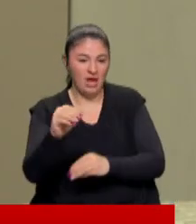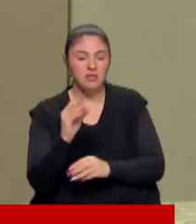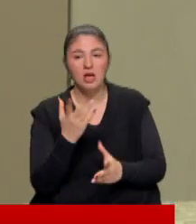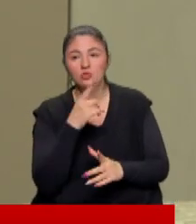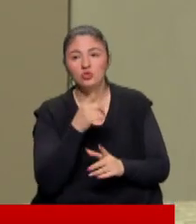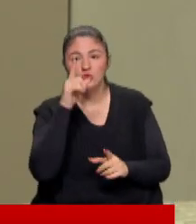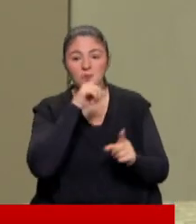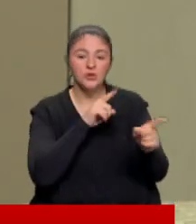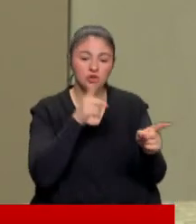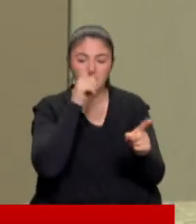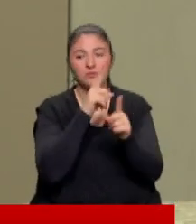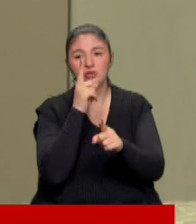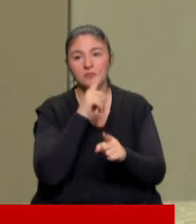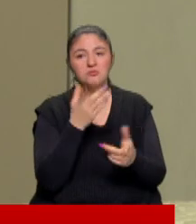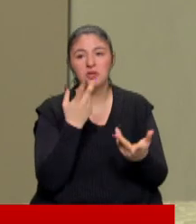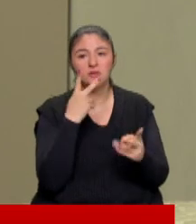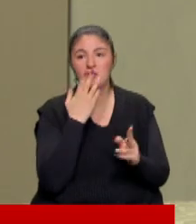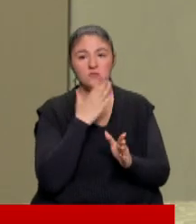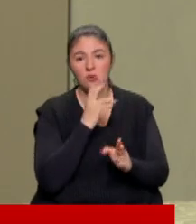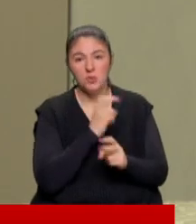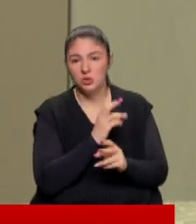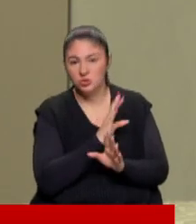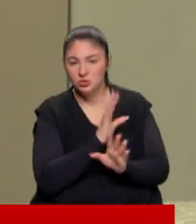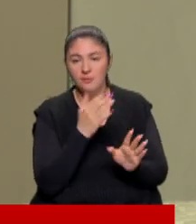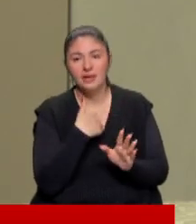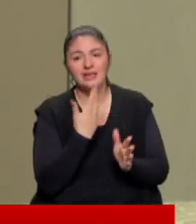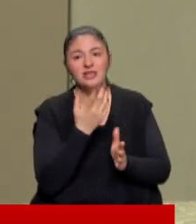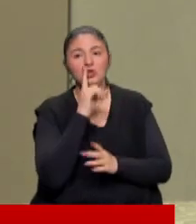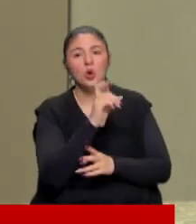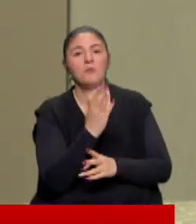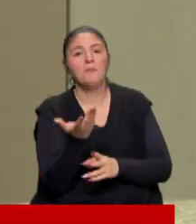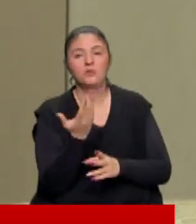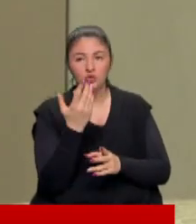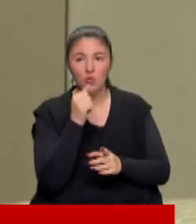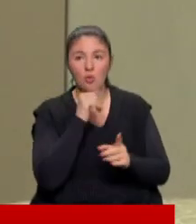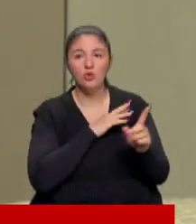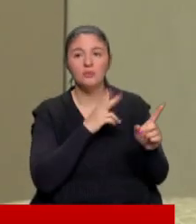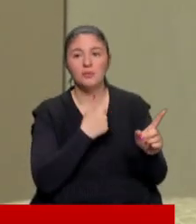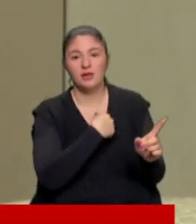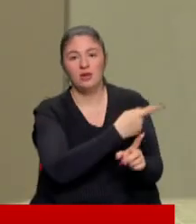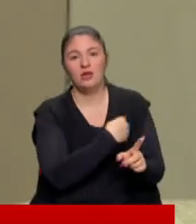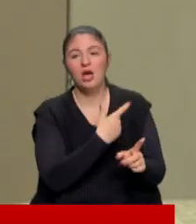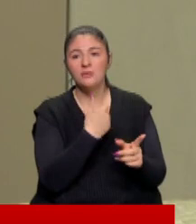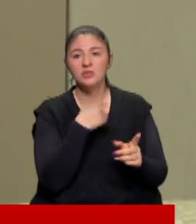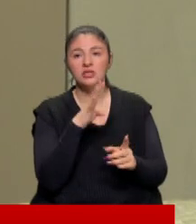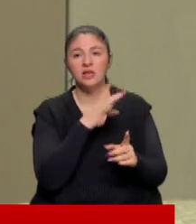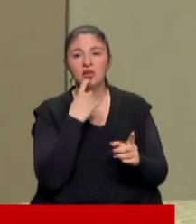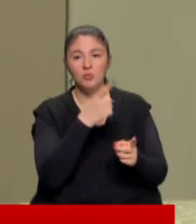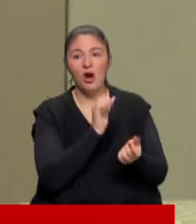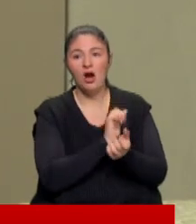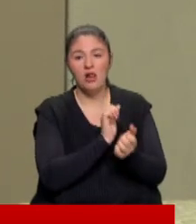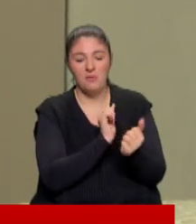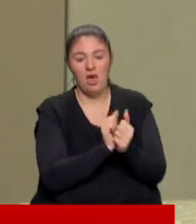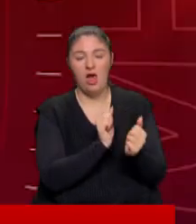hani şundan dolayı bundan dolayı herhangi bir açıklaması da olmadı. Ben zaten sormam. Çünkü oğlum gibi artık yani biz 40 senedir bu